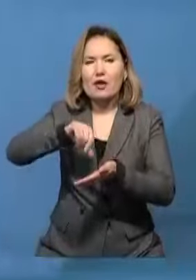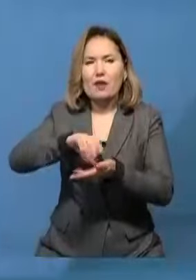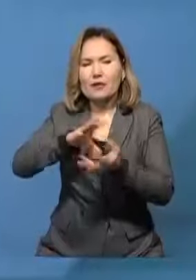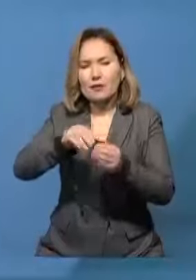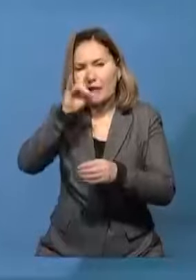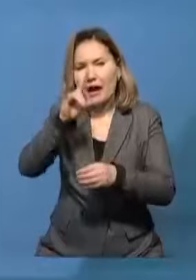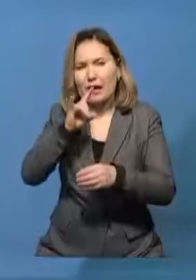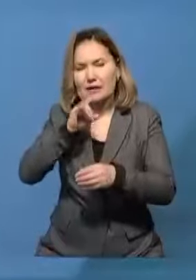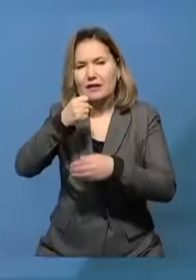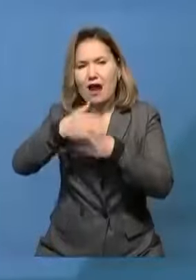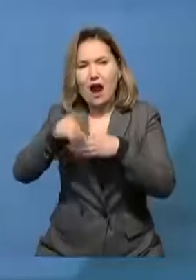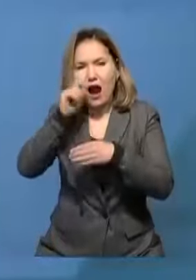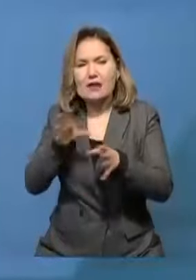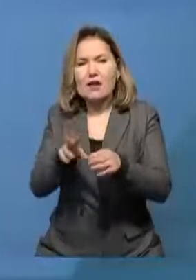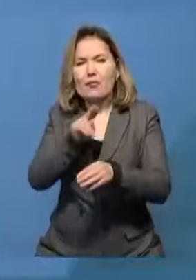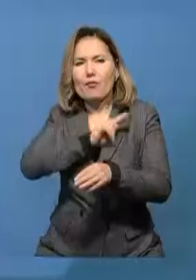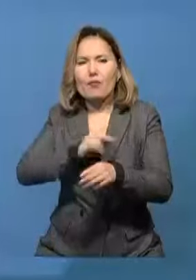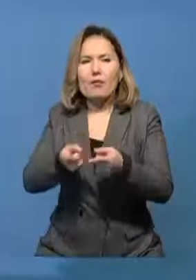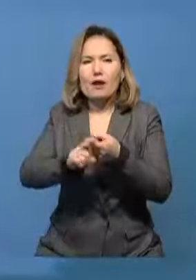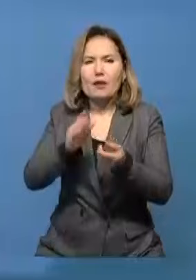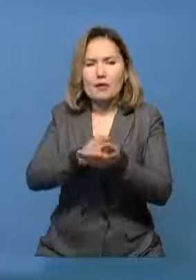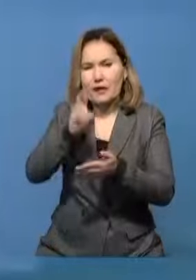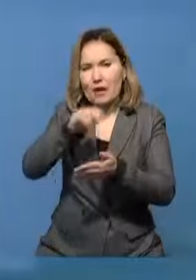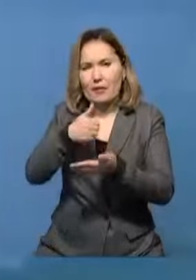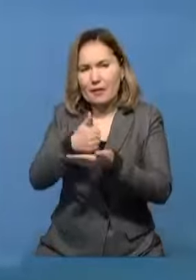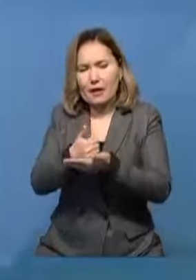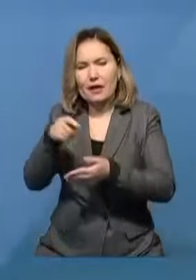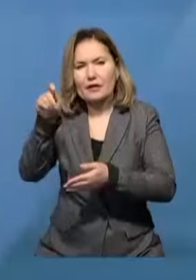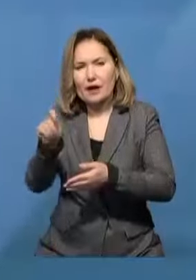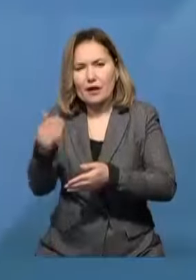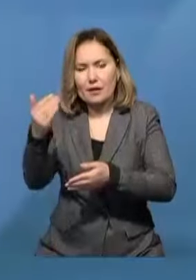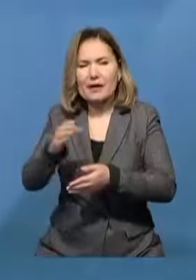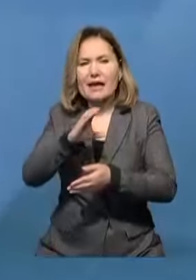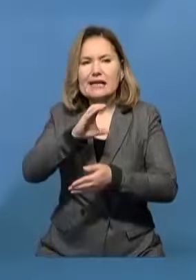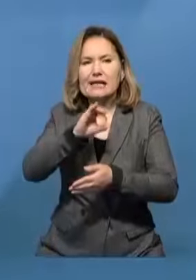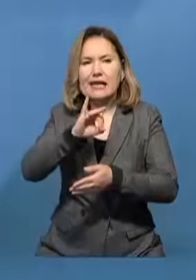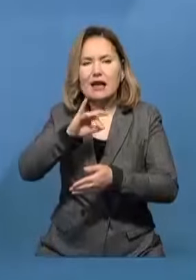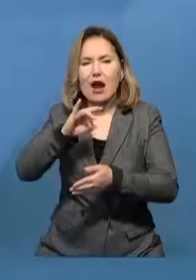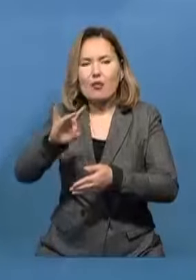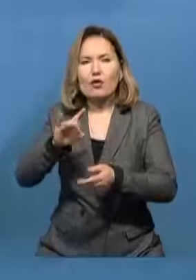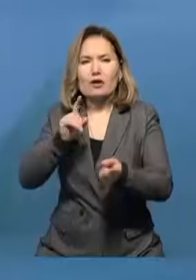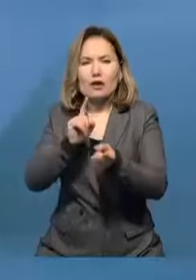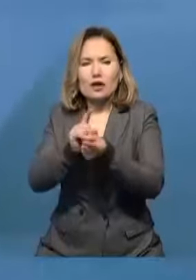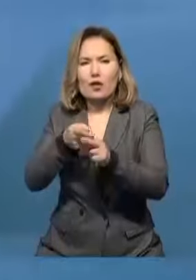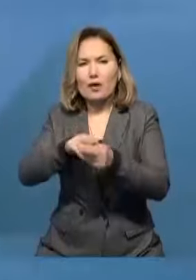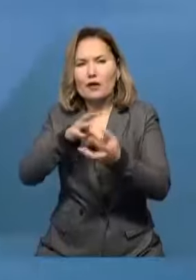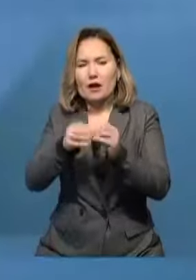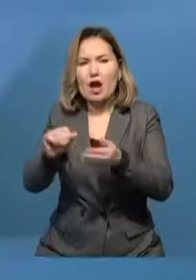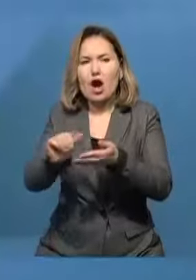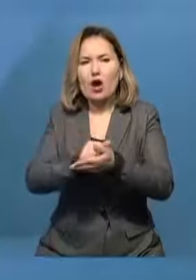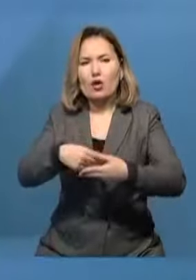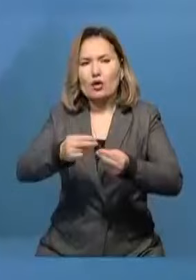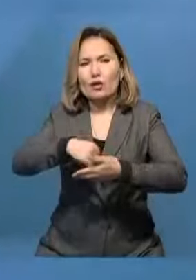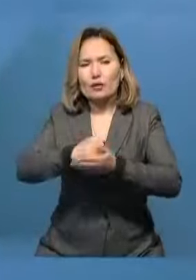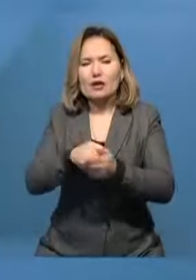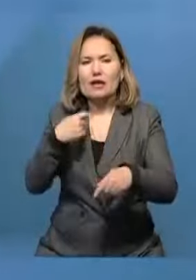етене байланыстыруға дайын. Президент Сингапурға мемлекеттік сапармен барып, саяси басшылармен кездесу өткізді. Нәтижесінде бірқатар